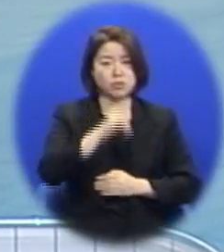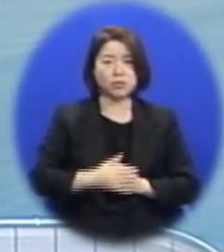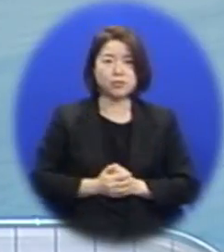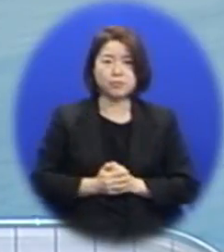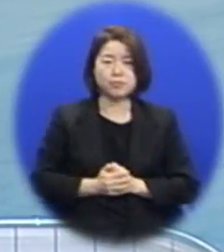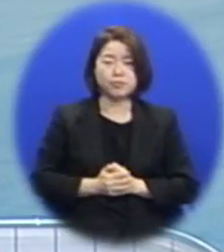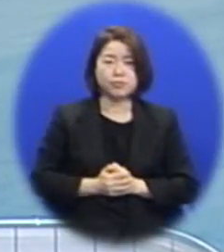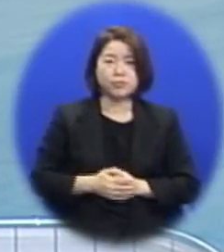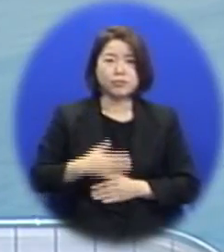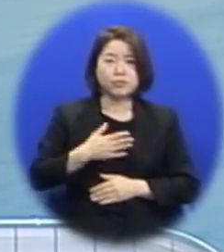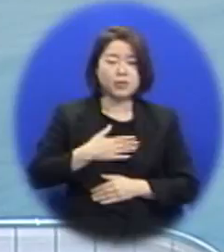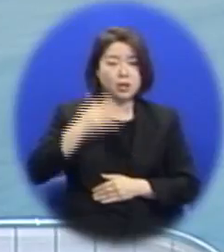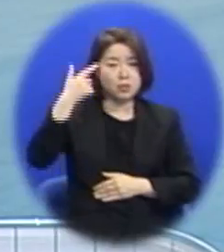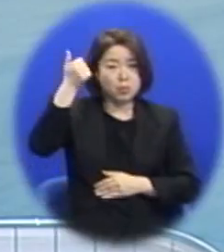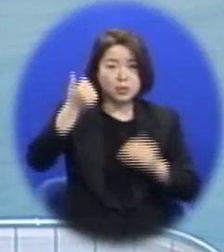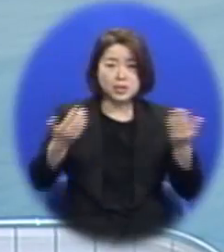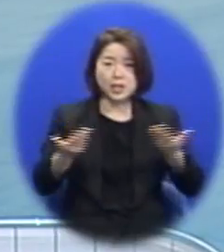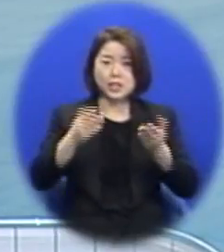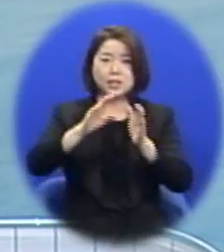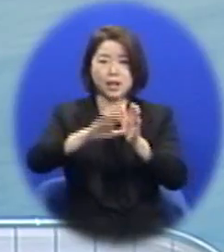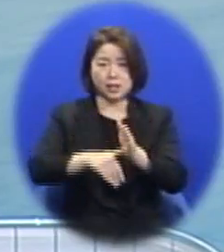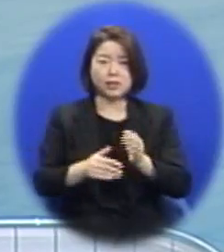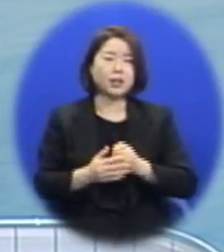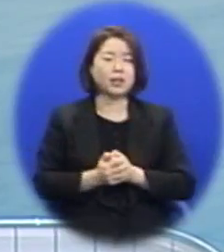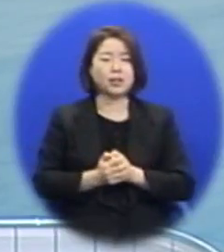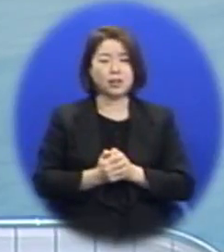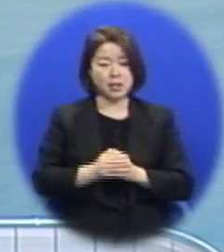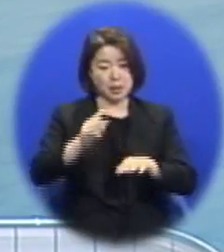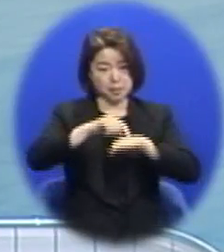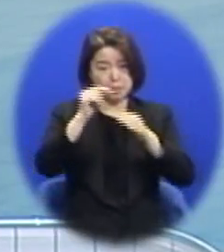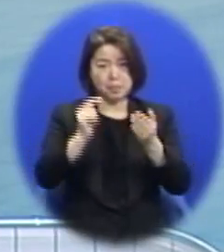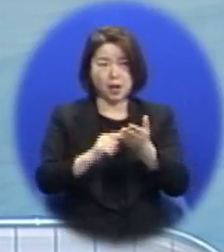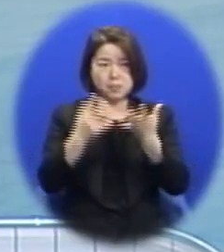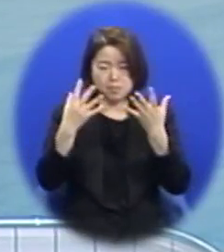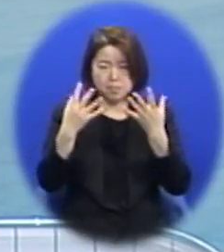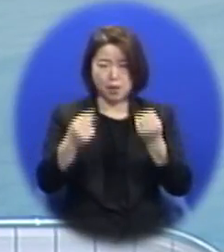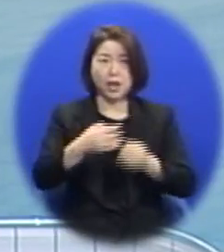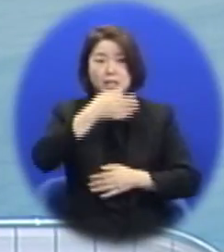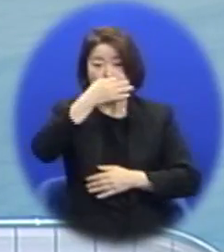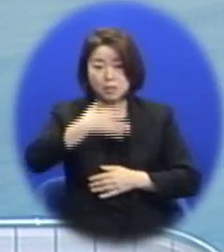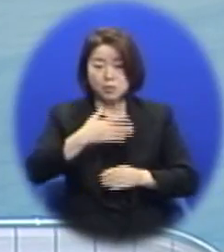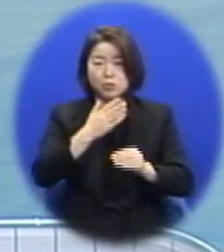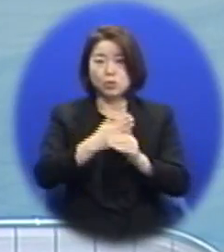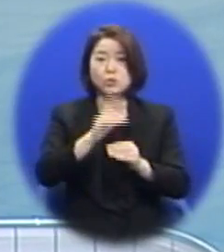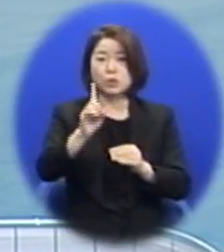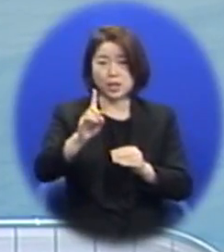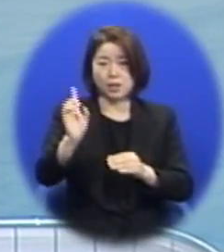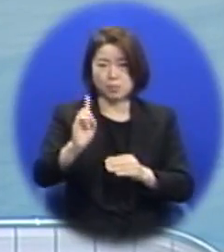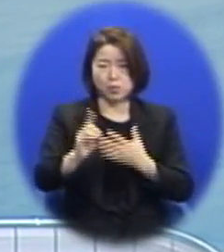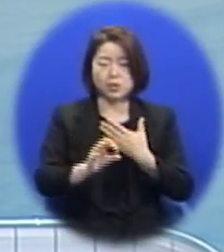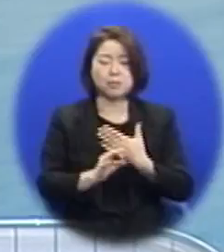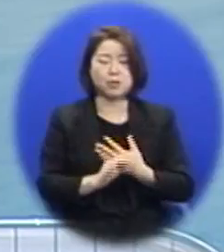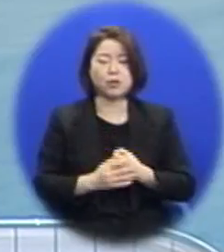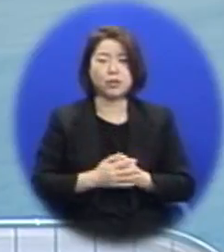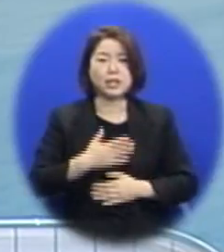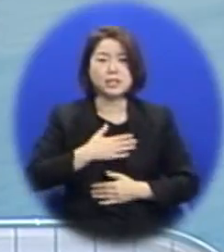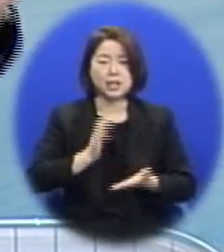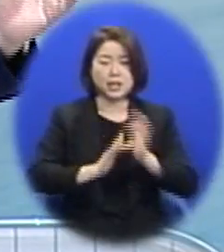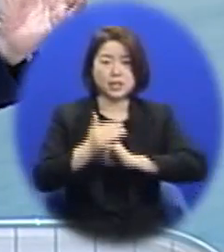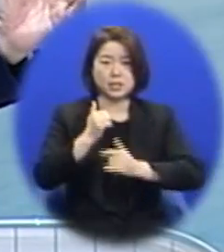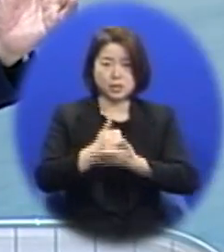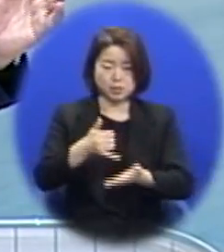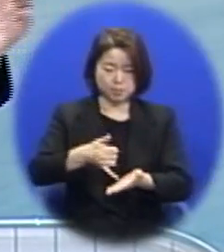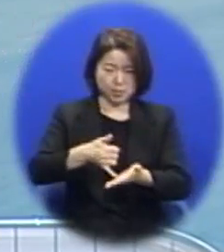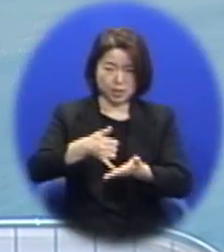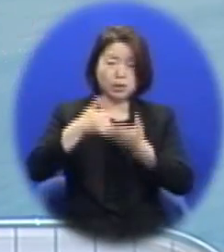저는 목회하면서 마음이 많이 힘들었던 것 중에 하나가 제가 예수님을